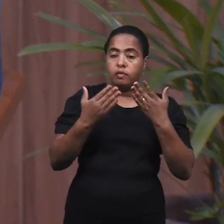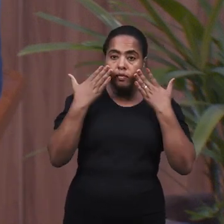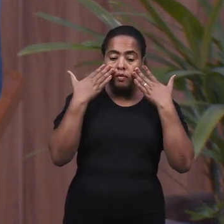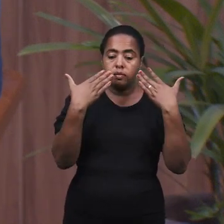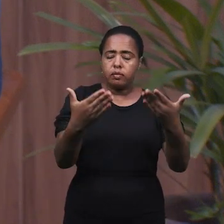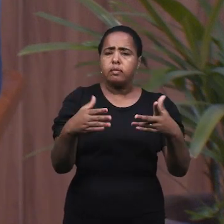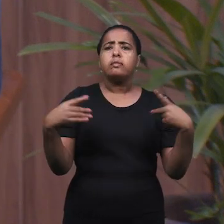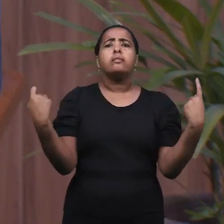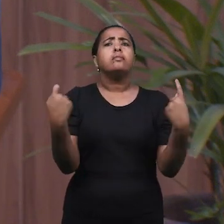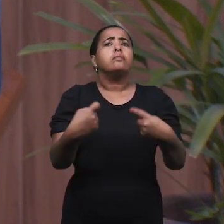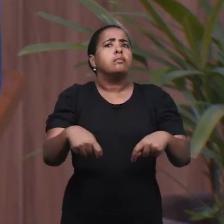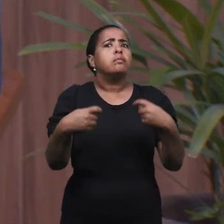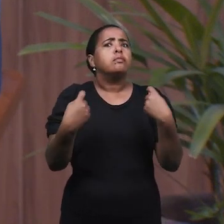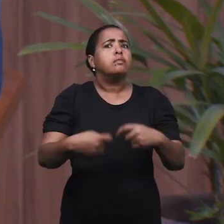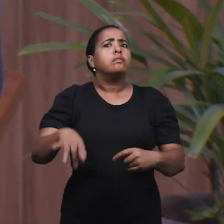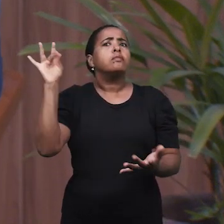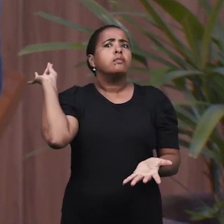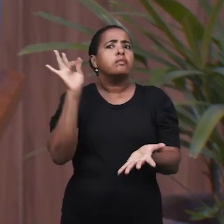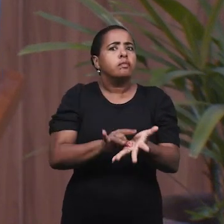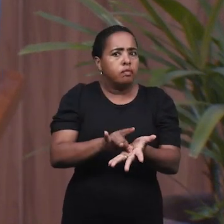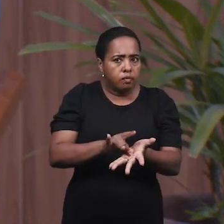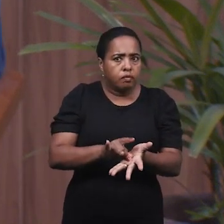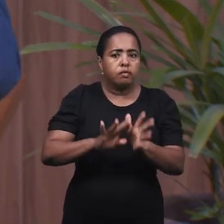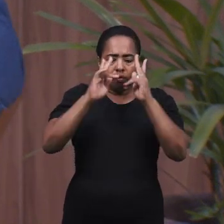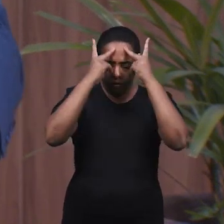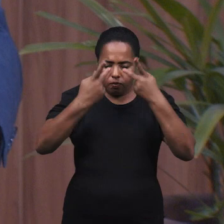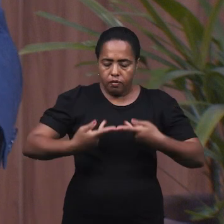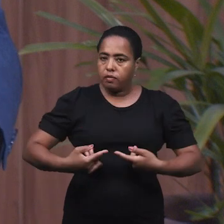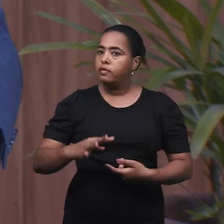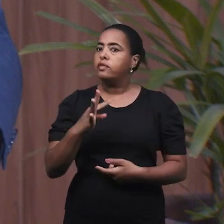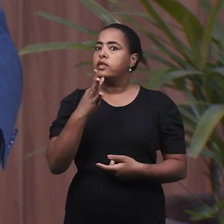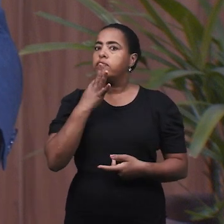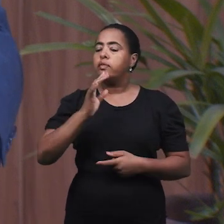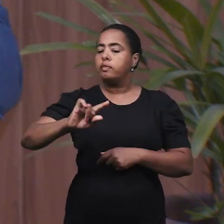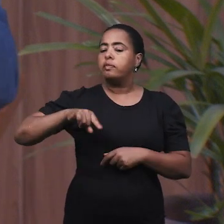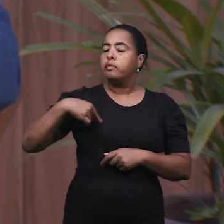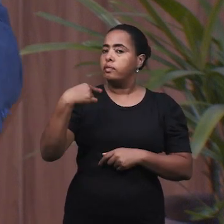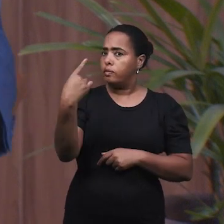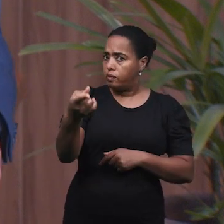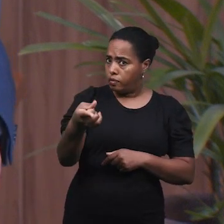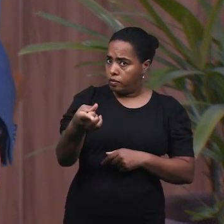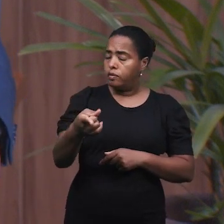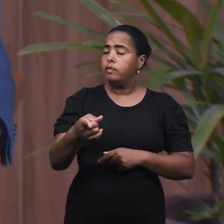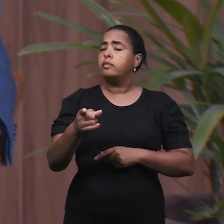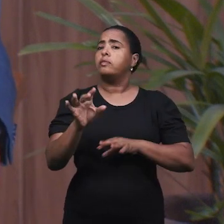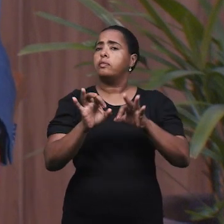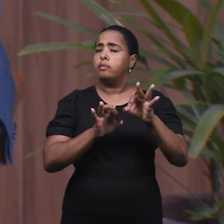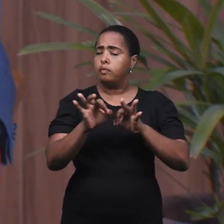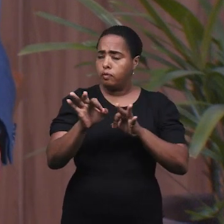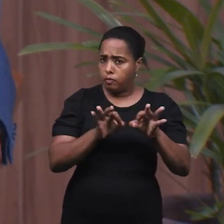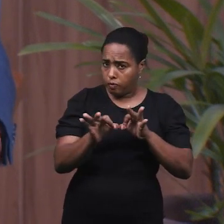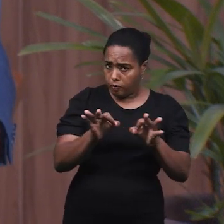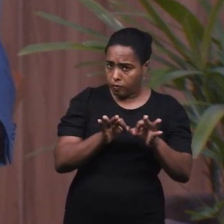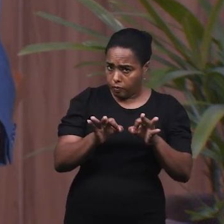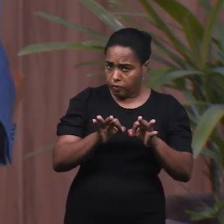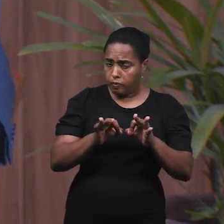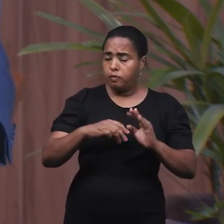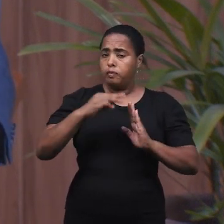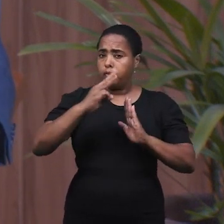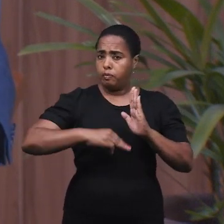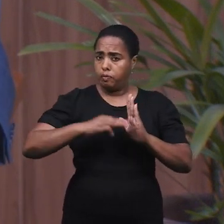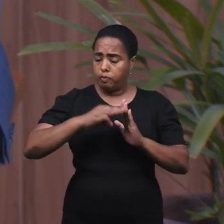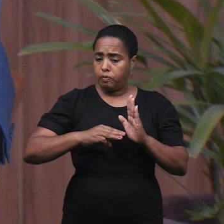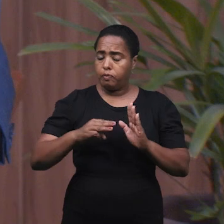et la manière comme la révélation du Seigneur Jésus à l'homme est nécessaire pour qu'en effet, il puisse le connaître.